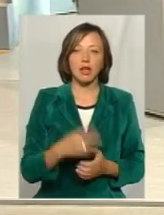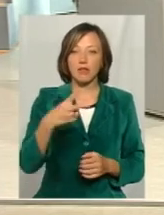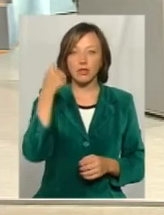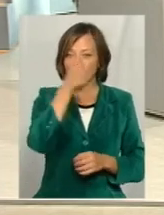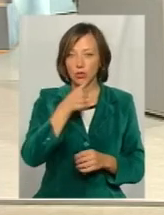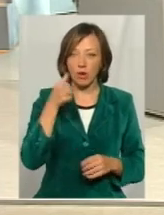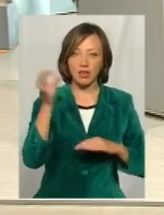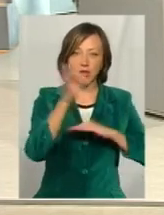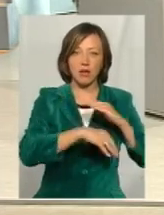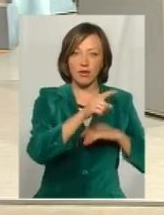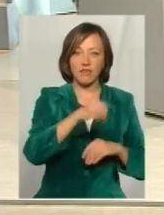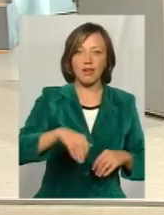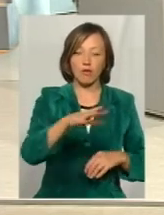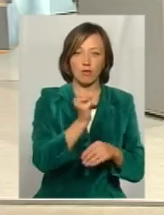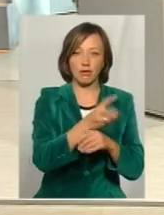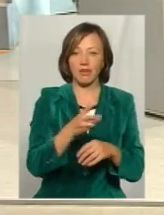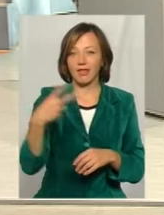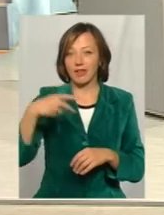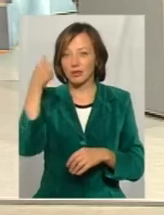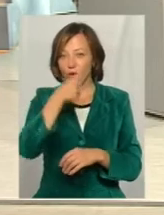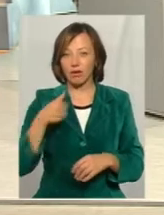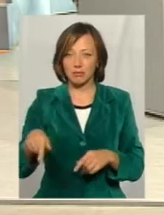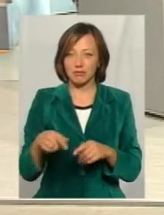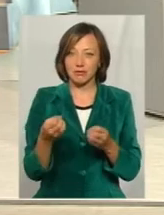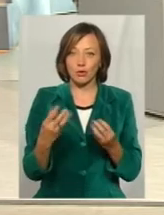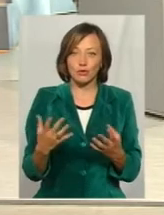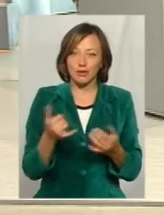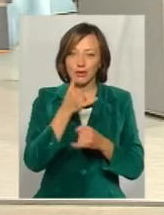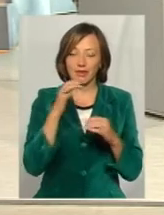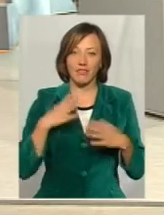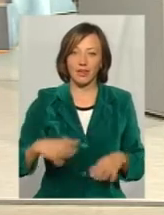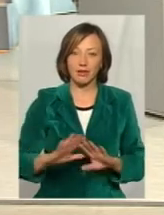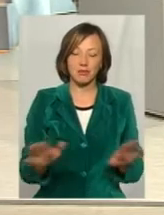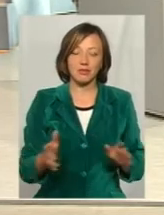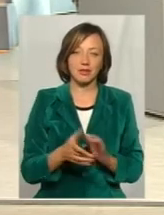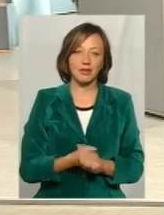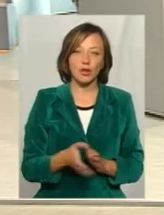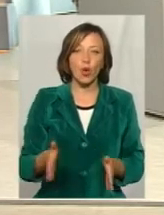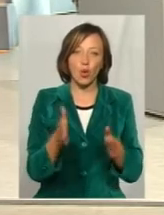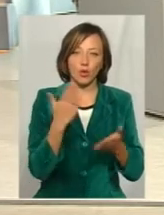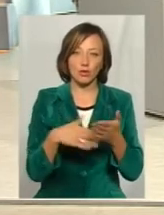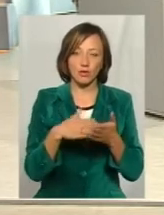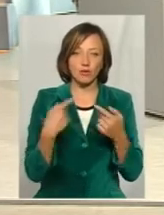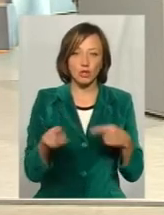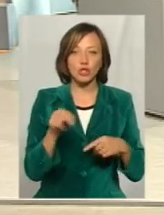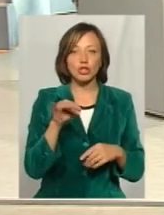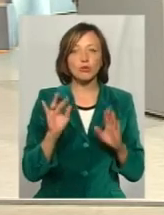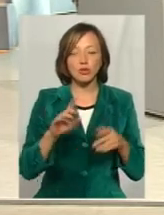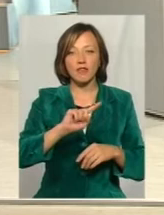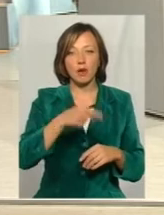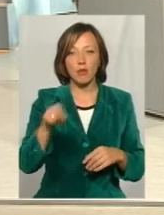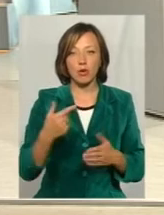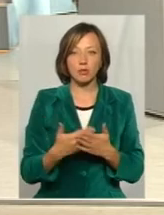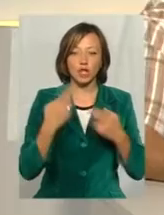на заході, десь в Європі поїздити, і 20 років в Україні він просто може не від'їздити, погодитися, дороги та зовсім інше. Чи будуть якісь такі вимоги?